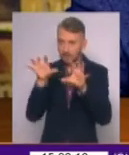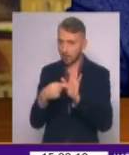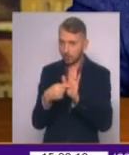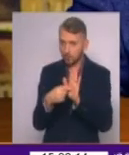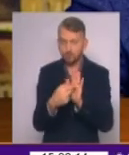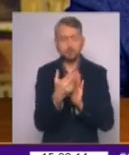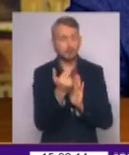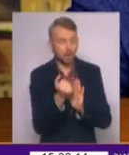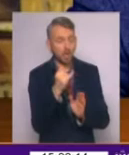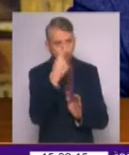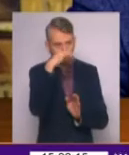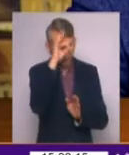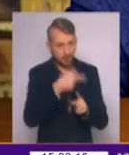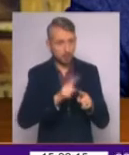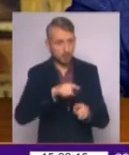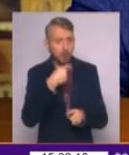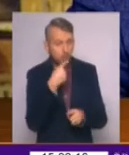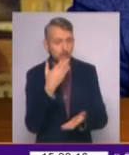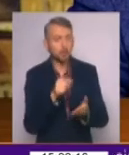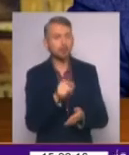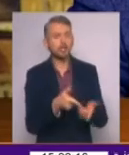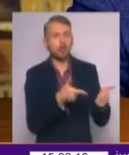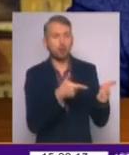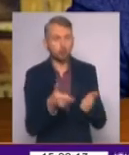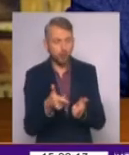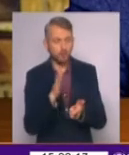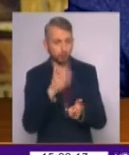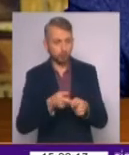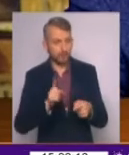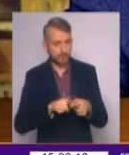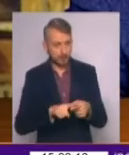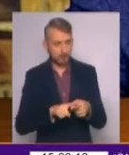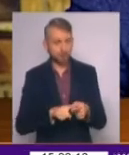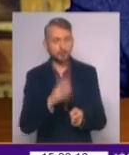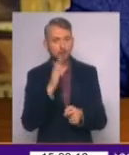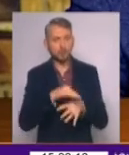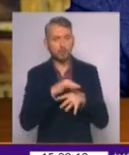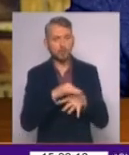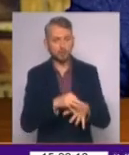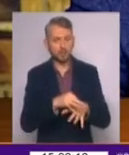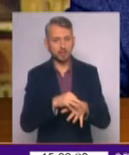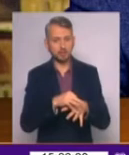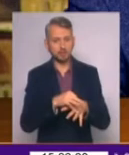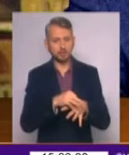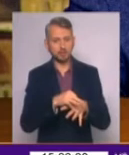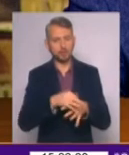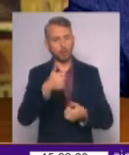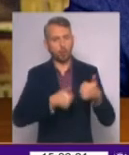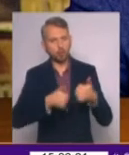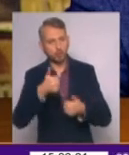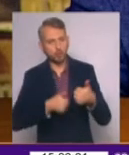законом. Чином відбувається. І поліція так про це говорить. Угу. Якщо вони готові будуть на це, буде проведений відповідний